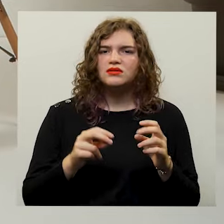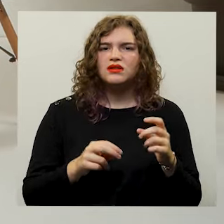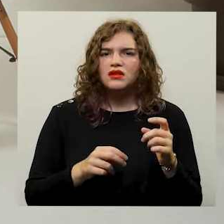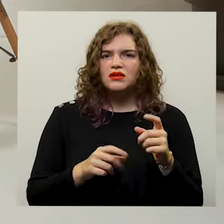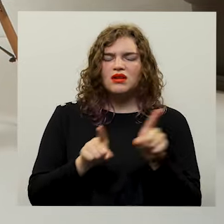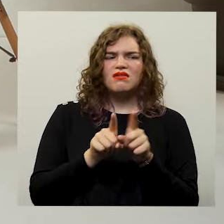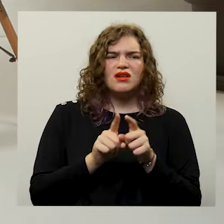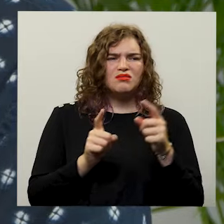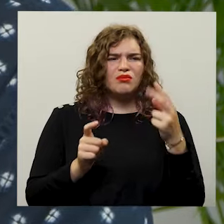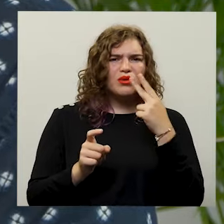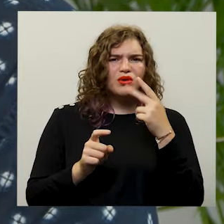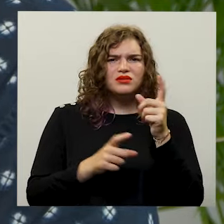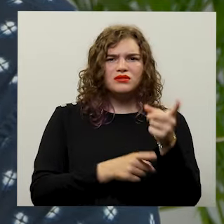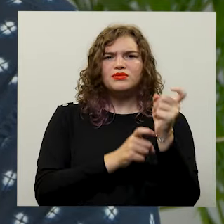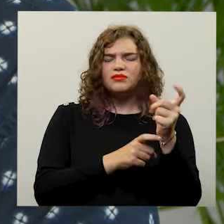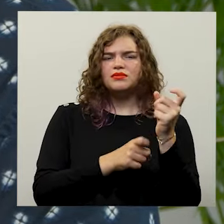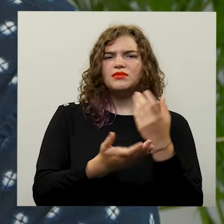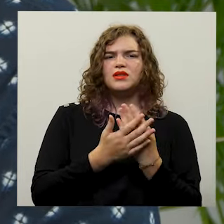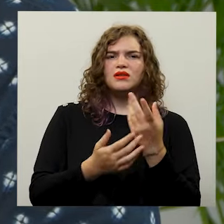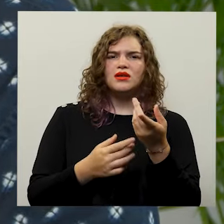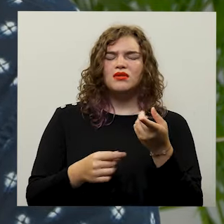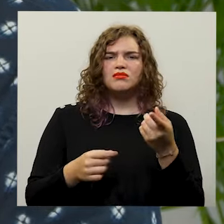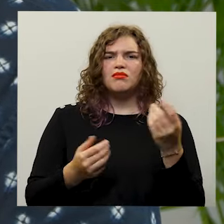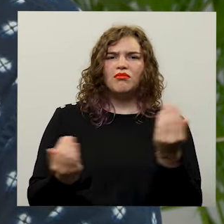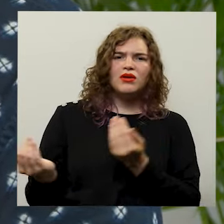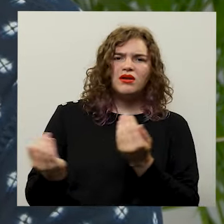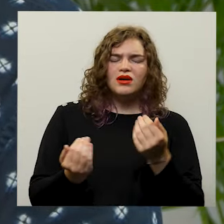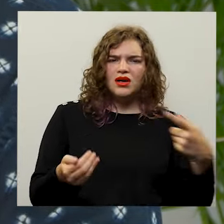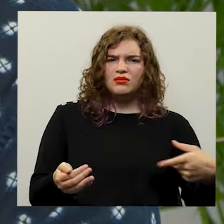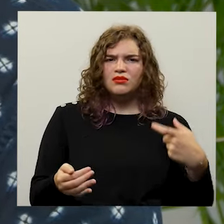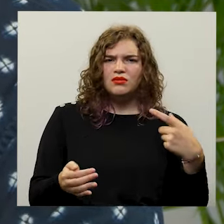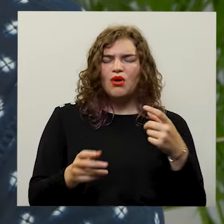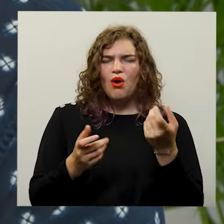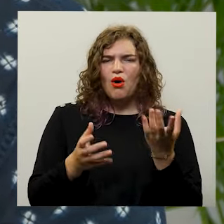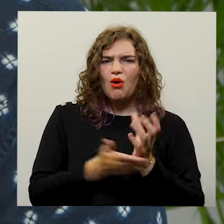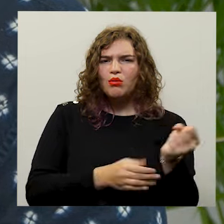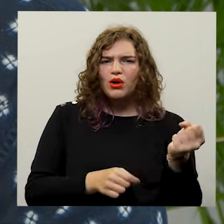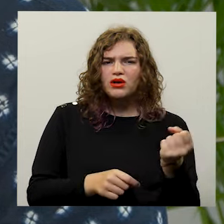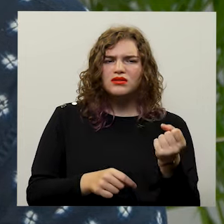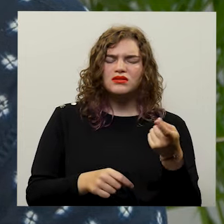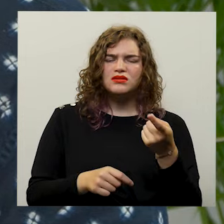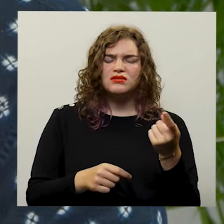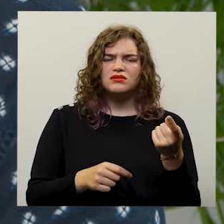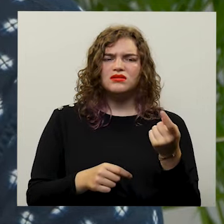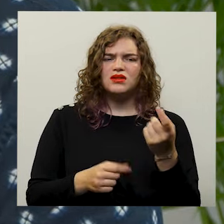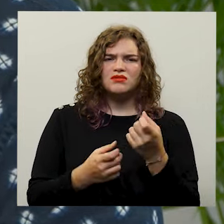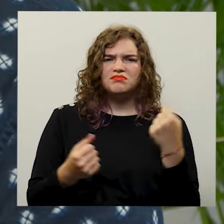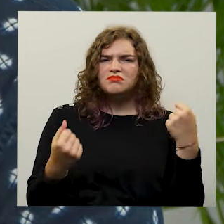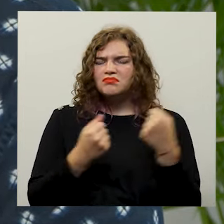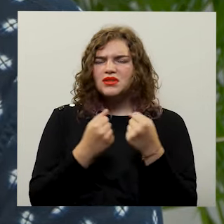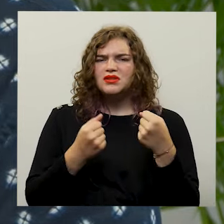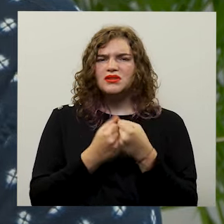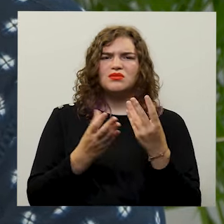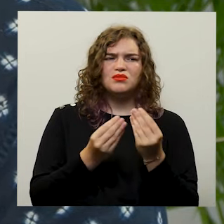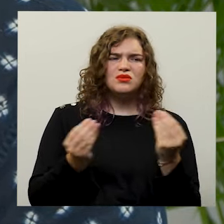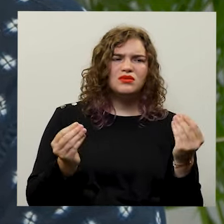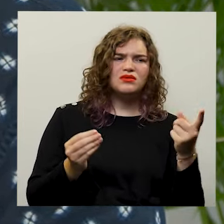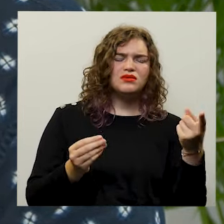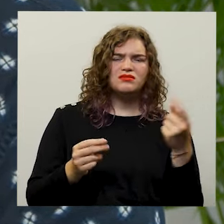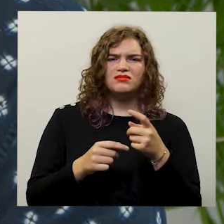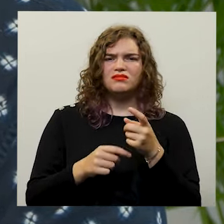împușcături cu poliția, un bebe de-a lui de câteva luni împușcat în mâinile lui, omorât. Bătăi cu gangs,